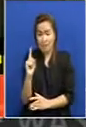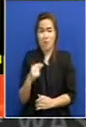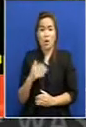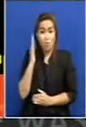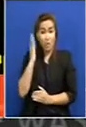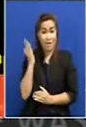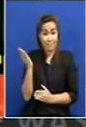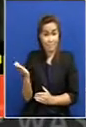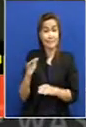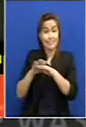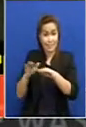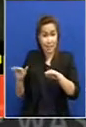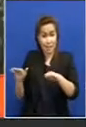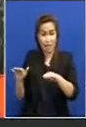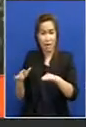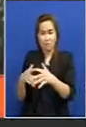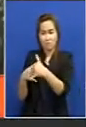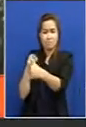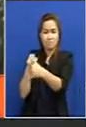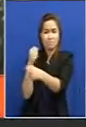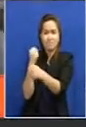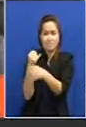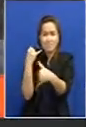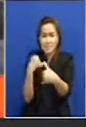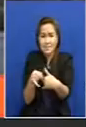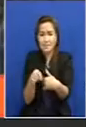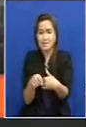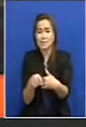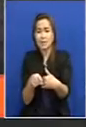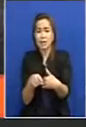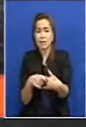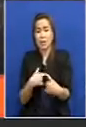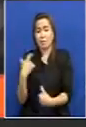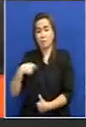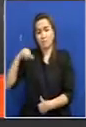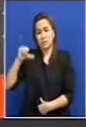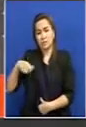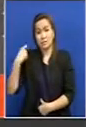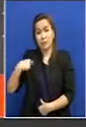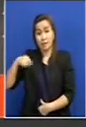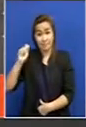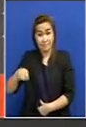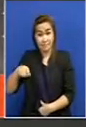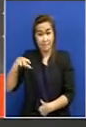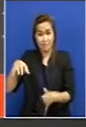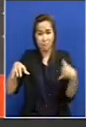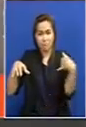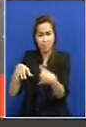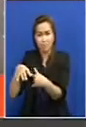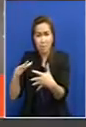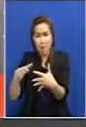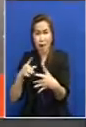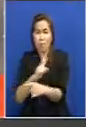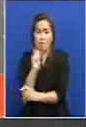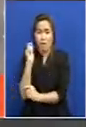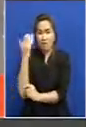าเมดมันซูคามีค่ะที่ตกเป็นผู้ต้องหานะคะแต่ไม่ได้ไปขึ้นศาลแล้วก็มีการพิจารณาคดีที่ศาลกรุงไคโรเมื่อวันอังค